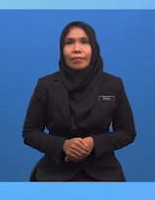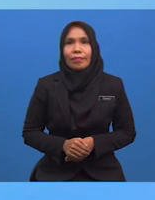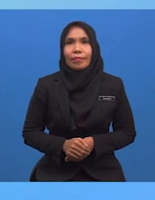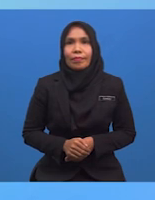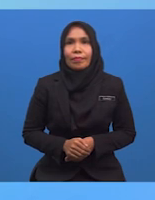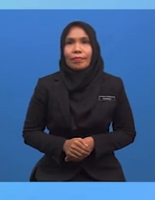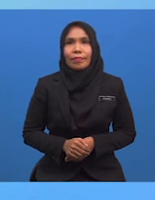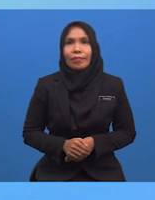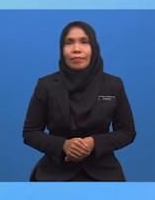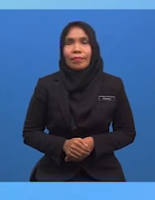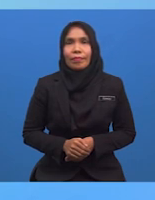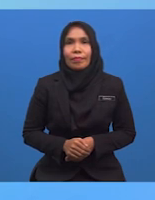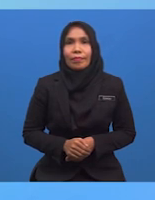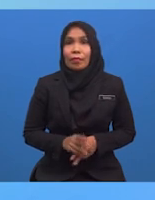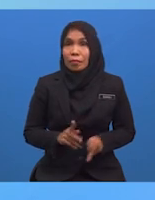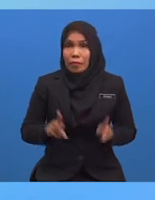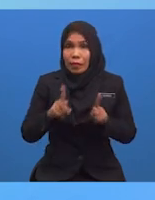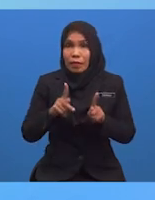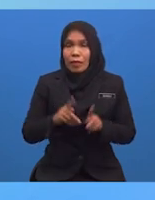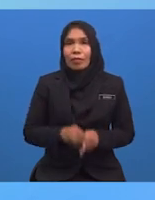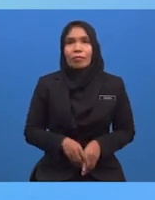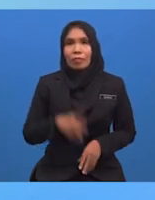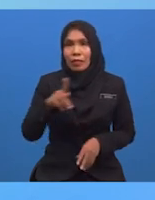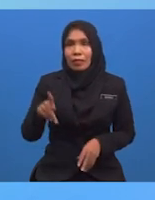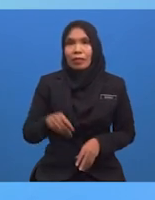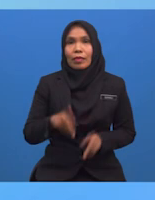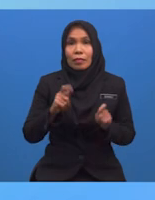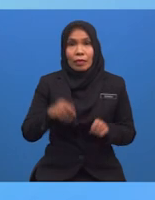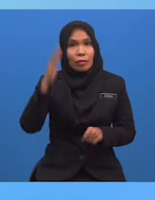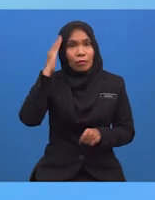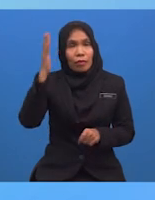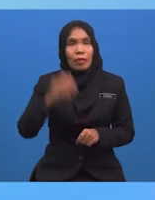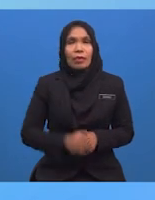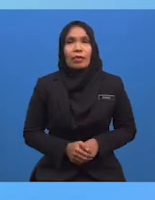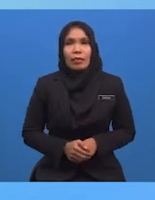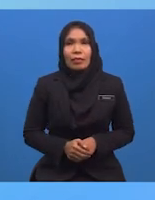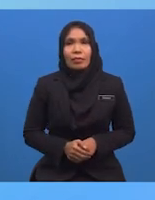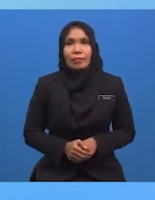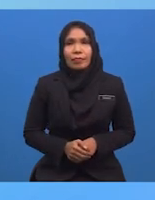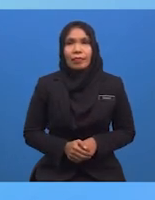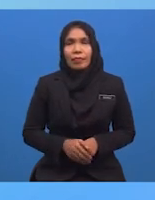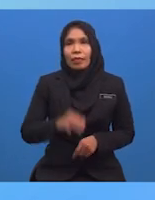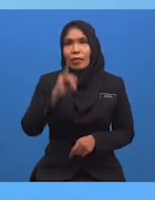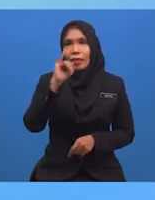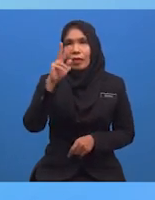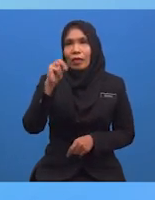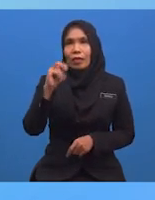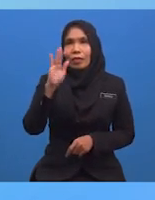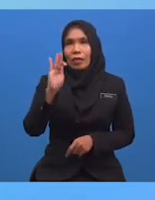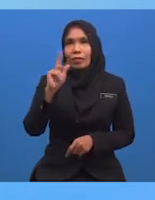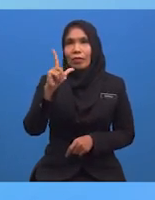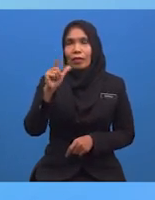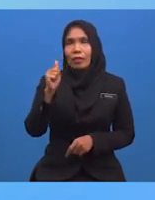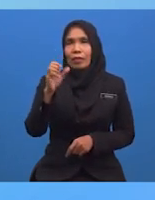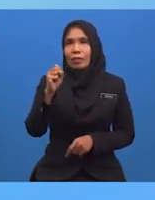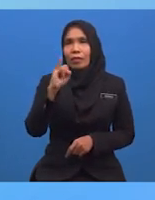Apa yang penting pelajar-pelajar fahami ialah inflasi boleh menguntungkan golongan tertentu seperti